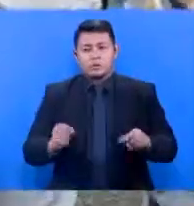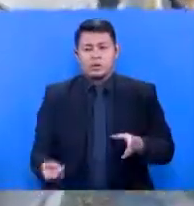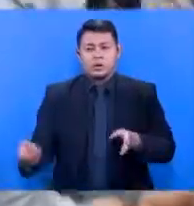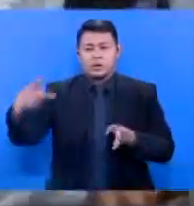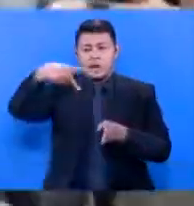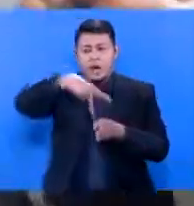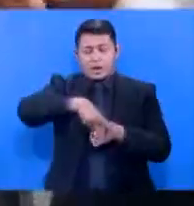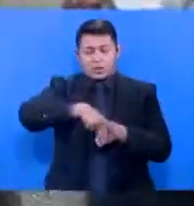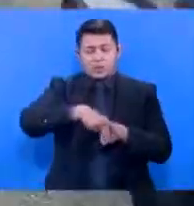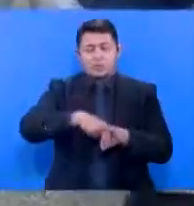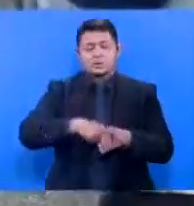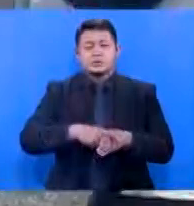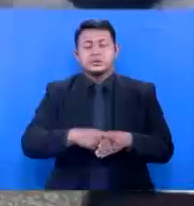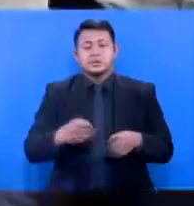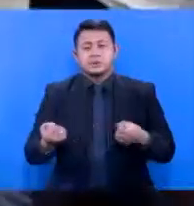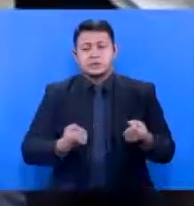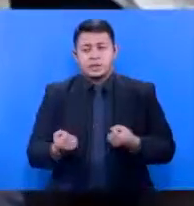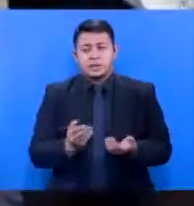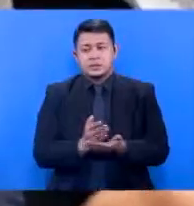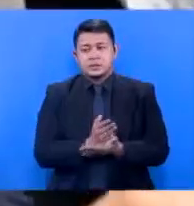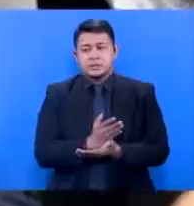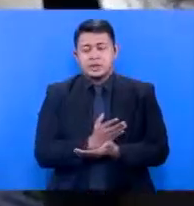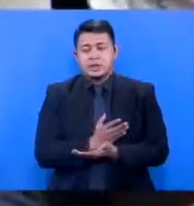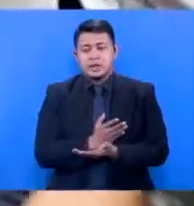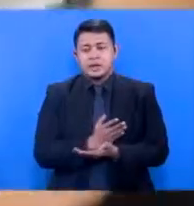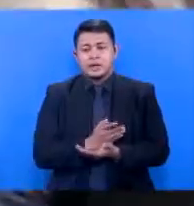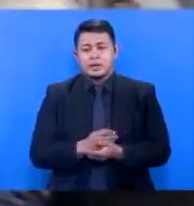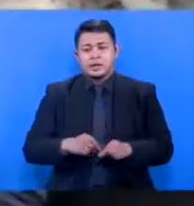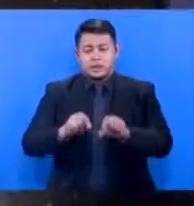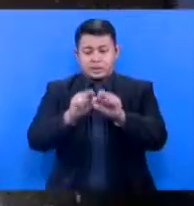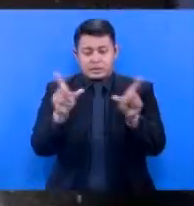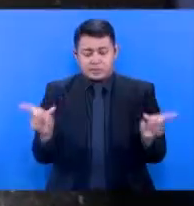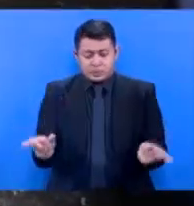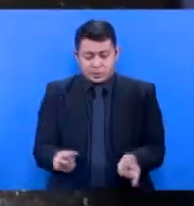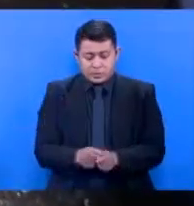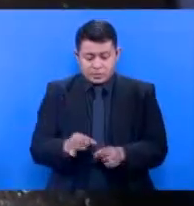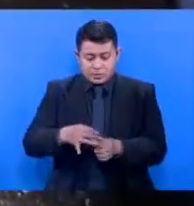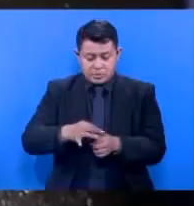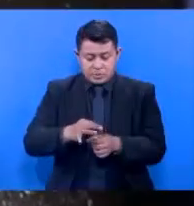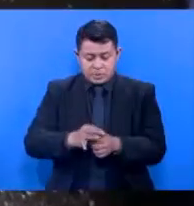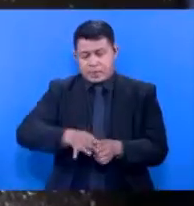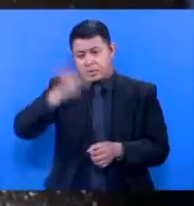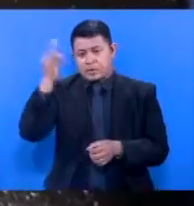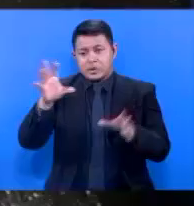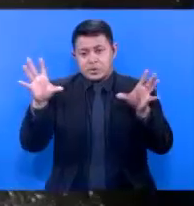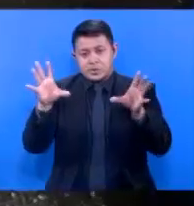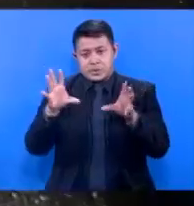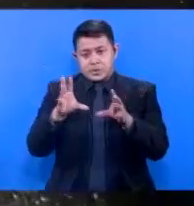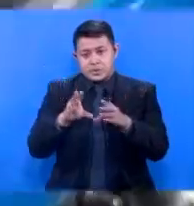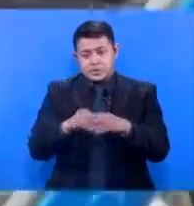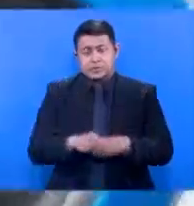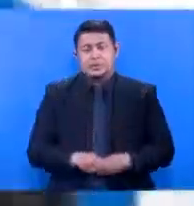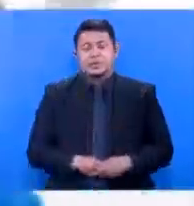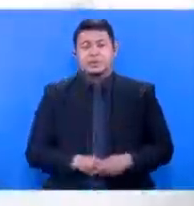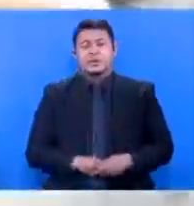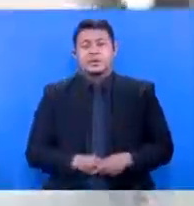truk. Sementara sebagian sepeda motor hanya dilakukan sanksi penggembosan ban. Razia digelar di kawasan